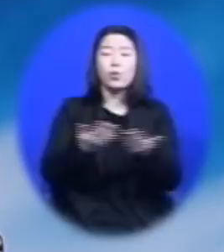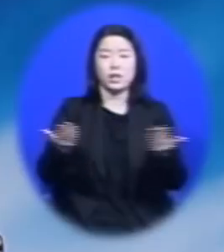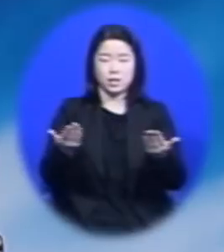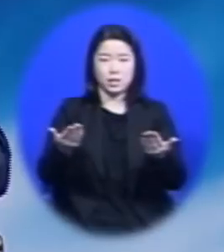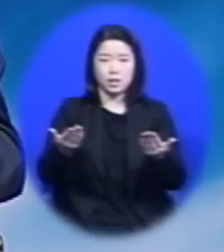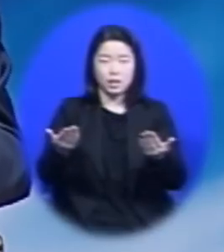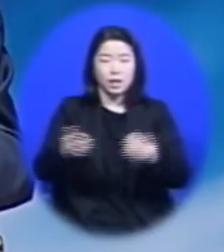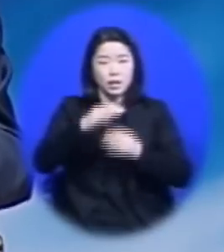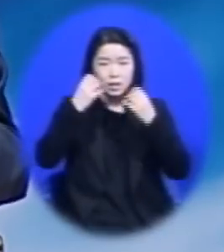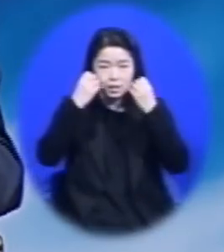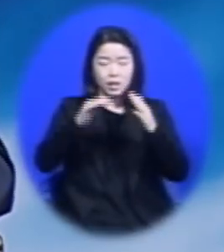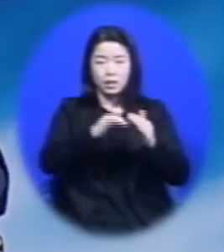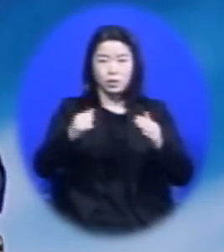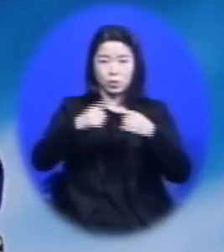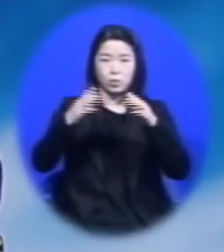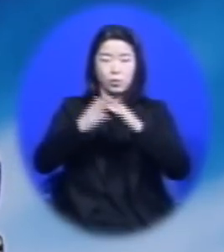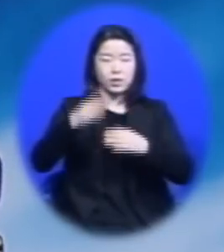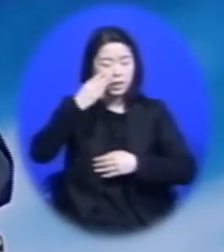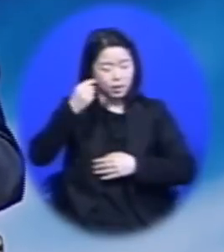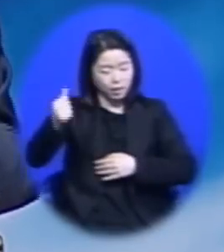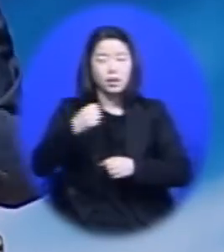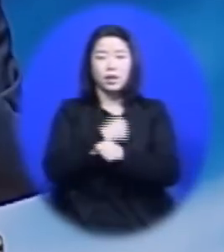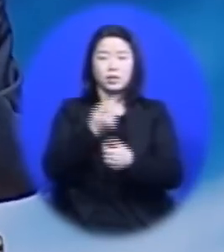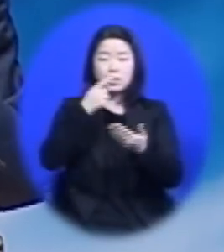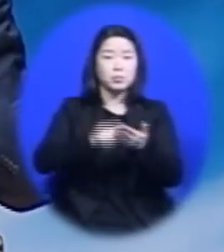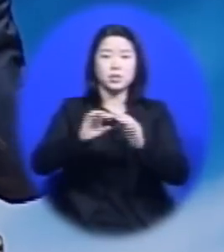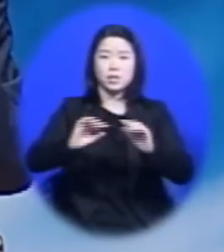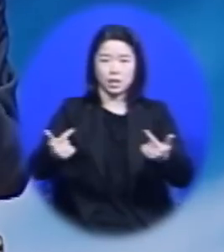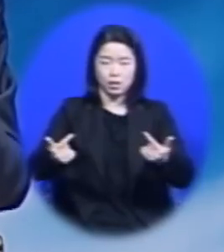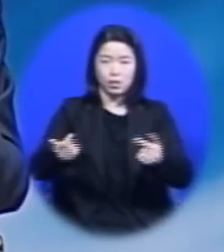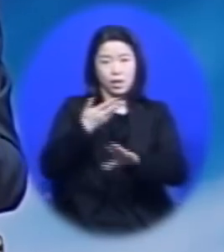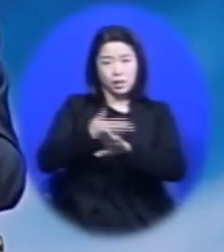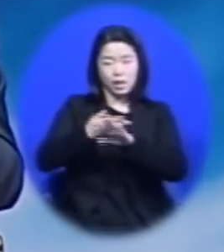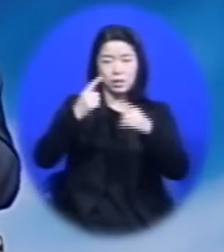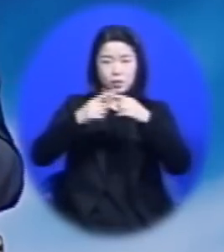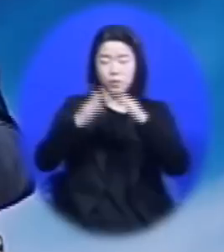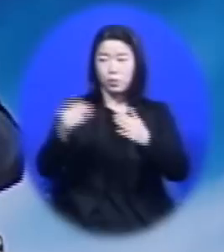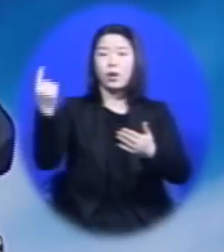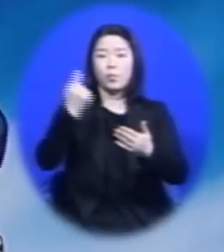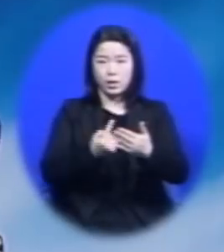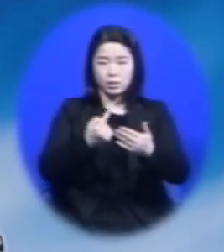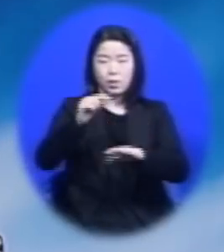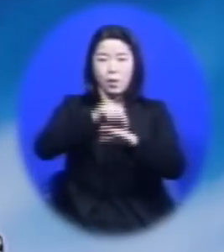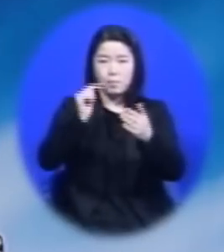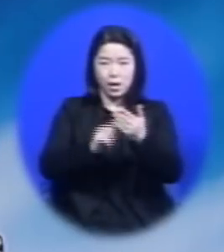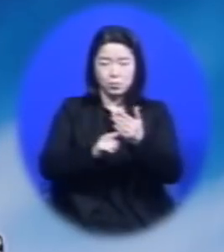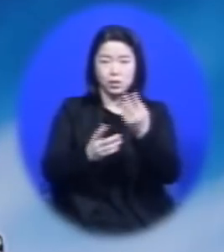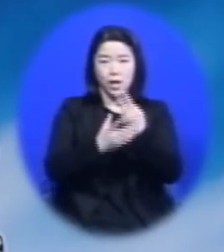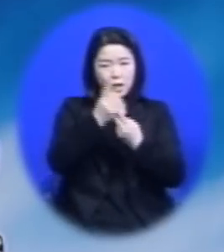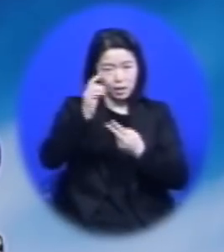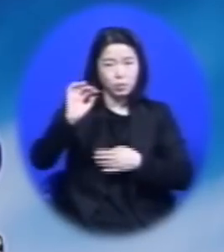가족이 교회 적응하는 과정이 쉽지 않아요 다른 교회에 와서 마음을 이렇게 하나로